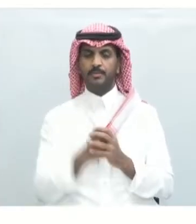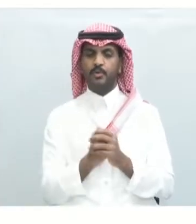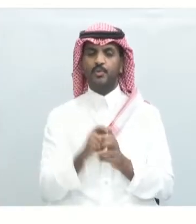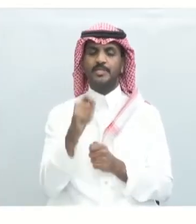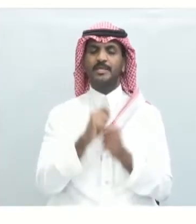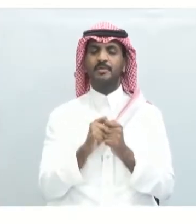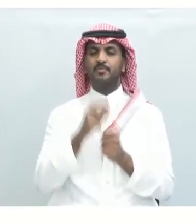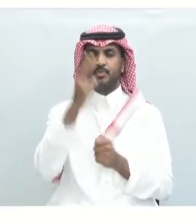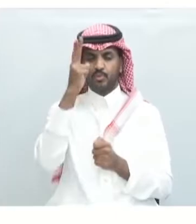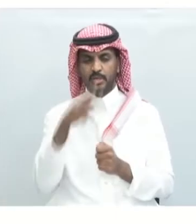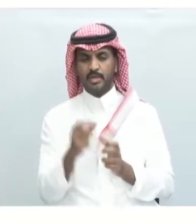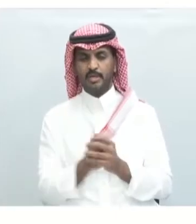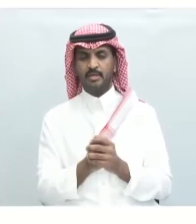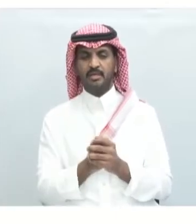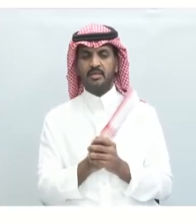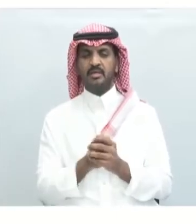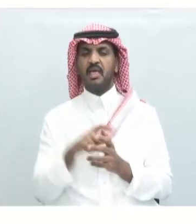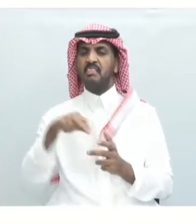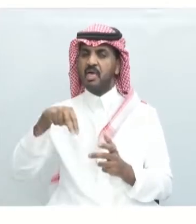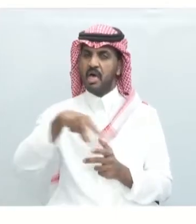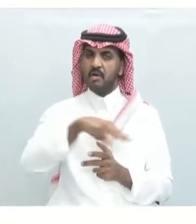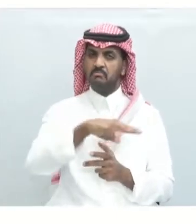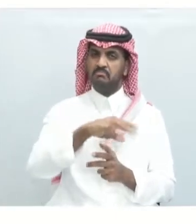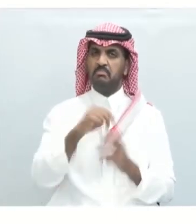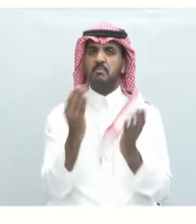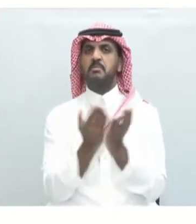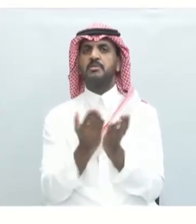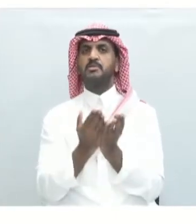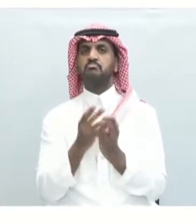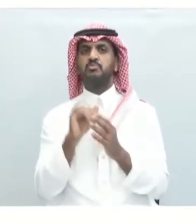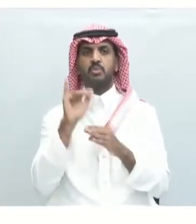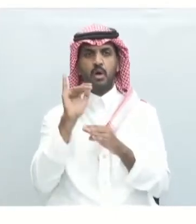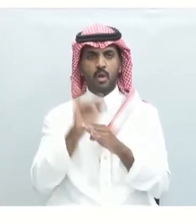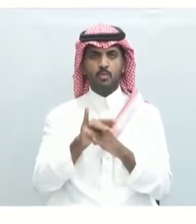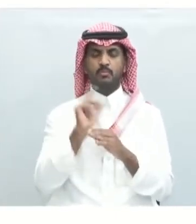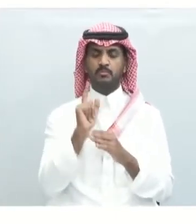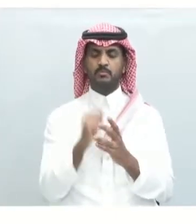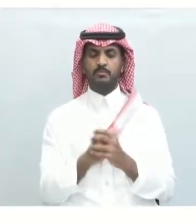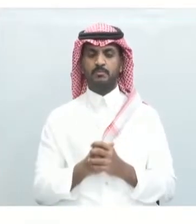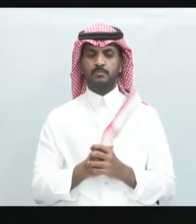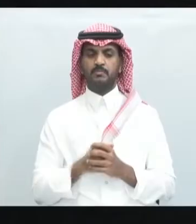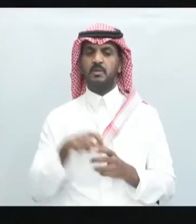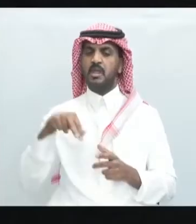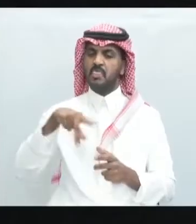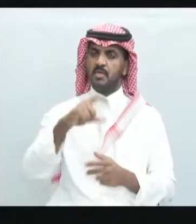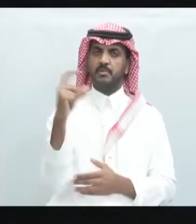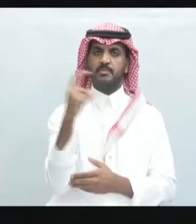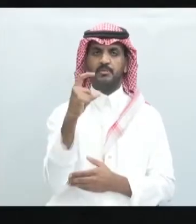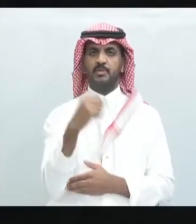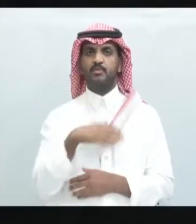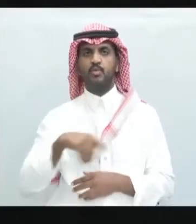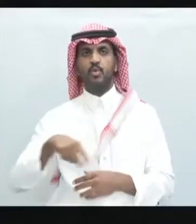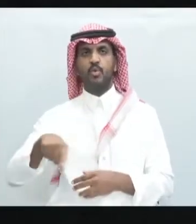ونستعملها فيما يرضي الله كان نذهب الى المدرسه للتعلم كذلك نذهب الى المسجد هذه